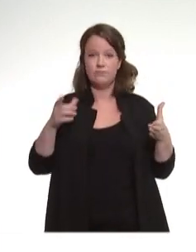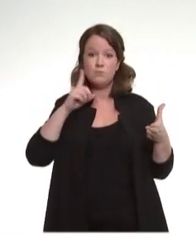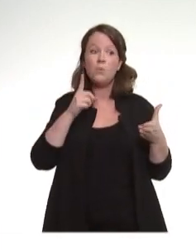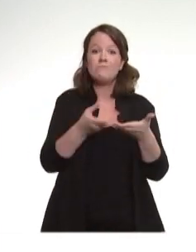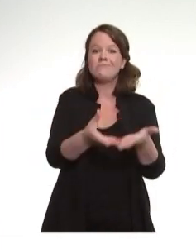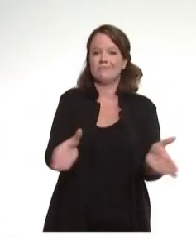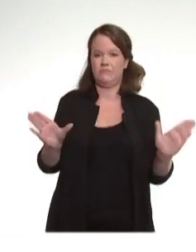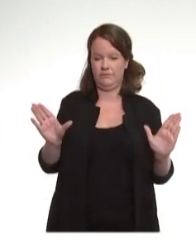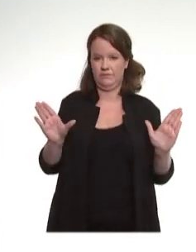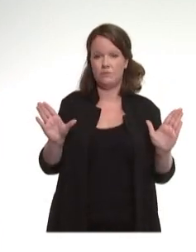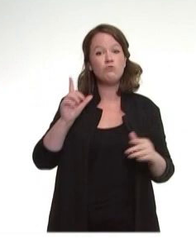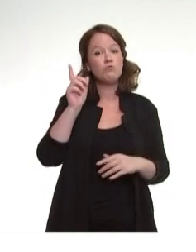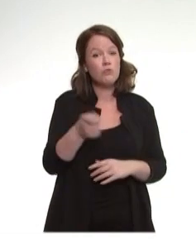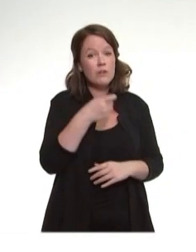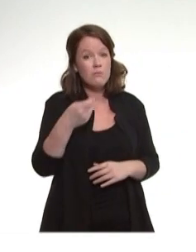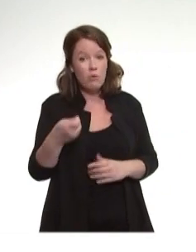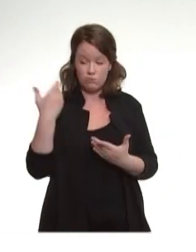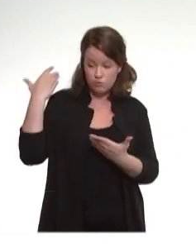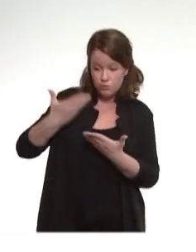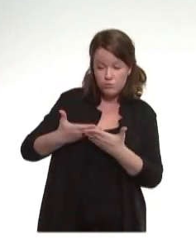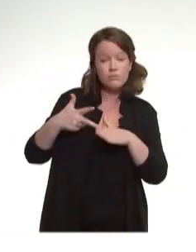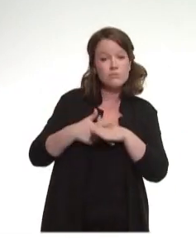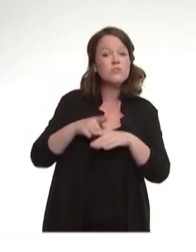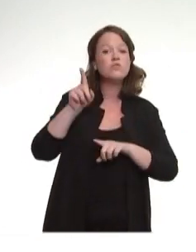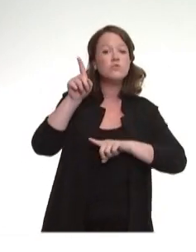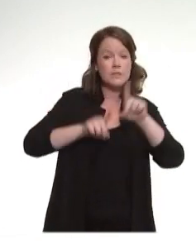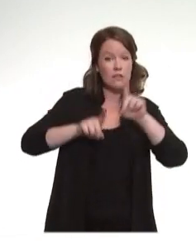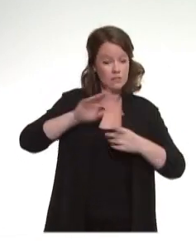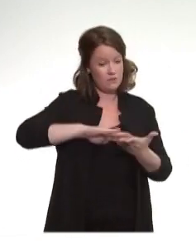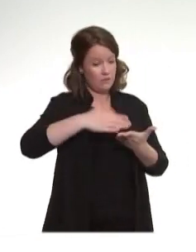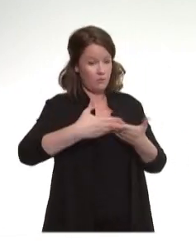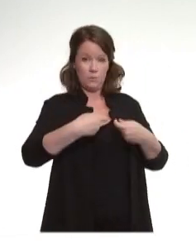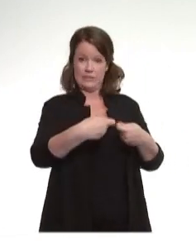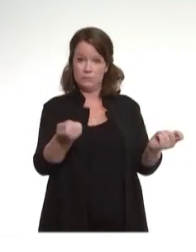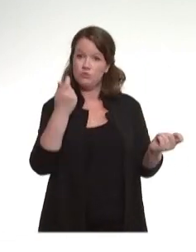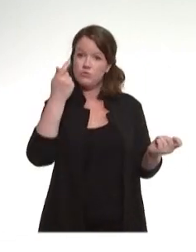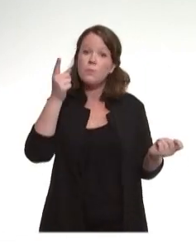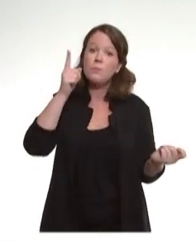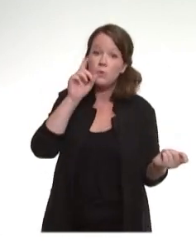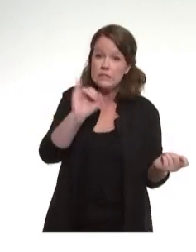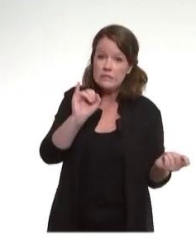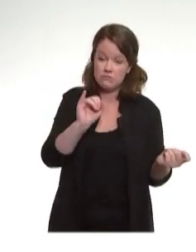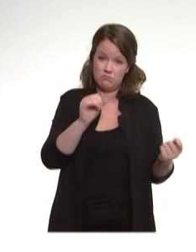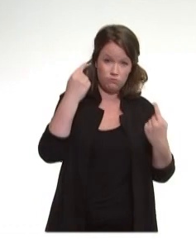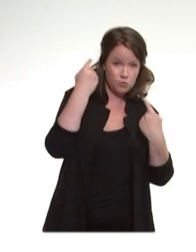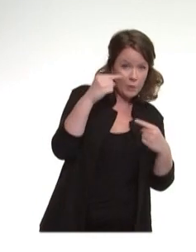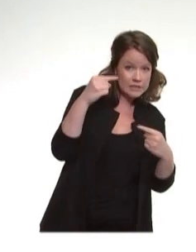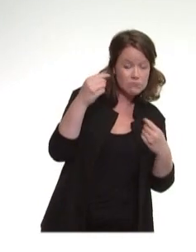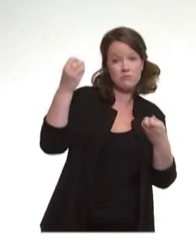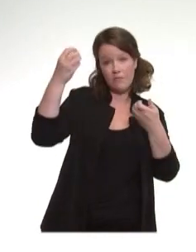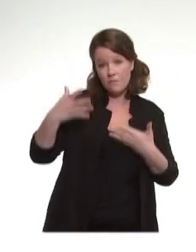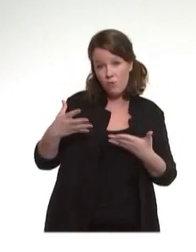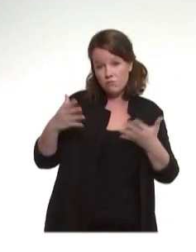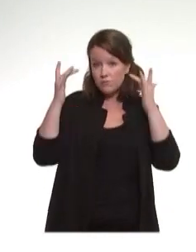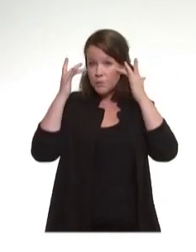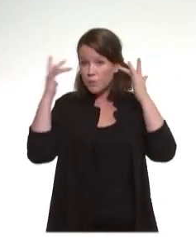il est réservé depuis le mois de juillet au secteur du tourisme de l'événementiel de la culture du